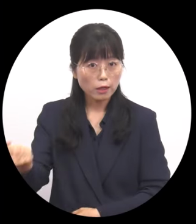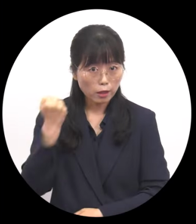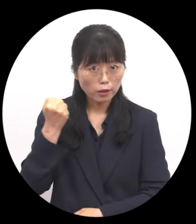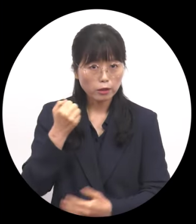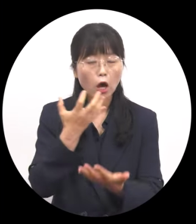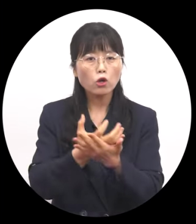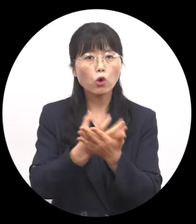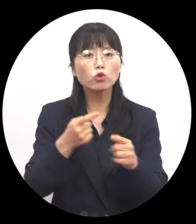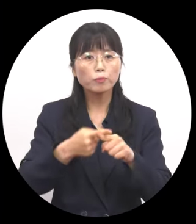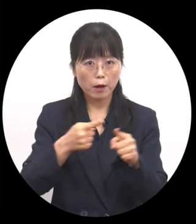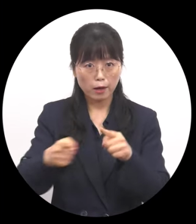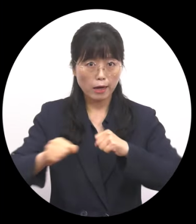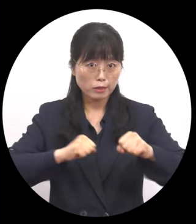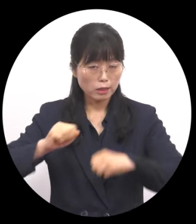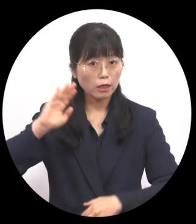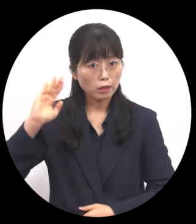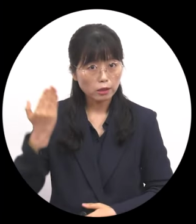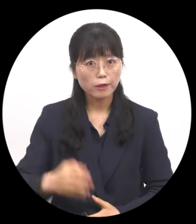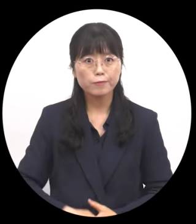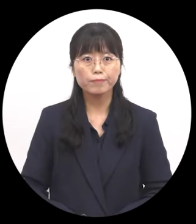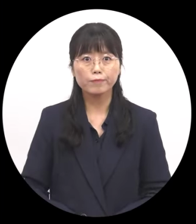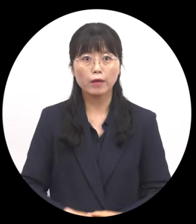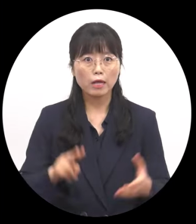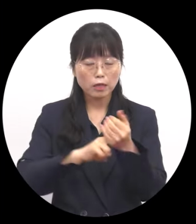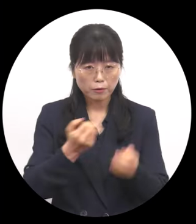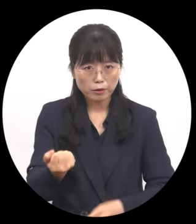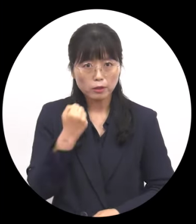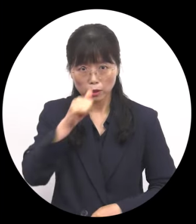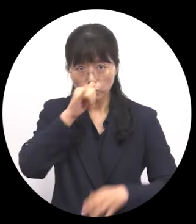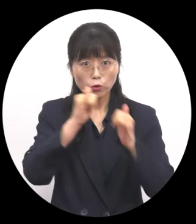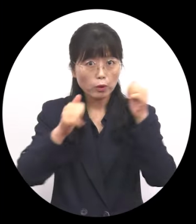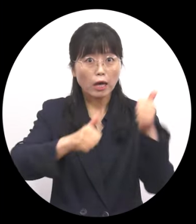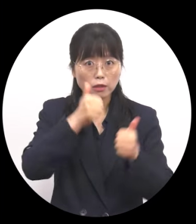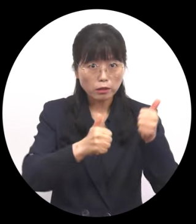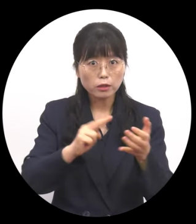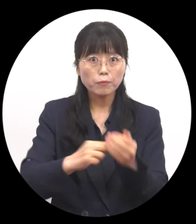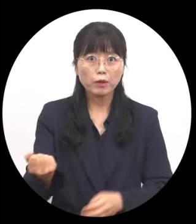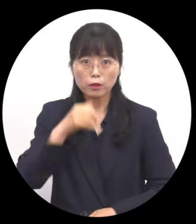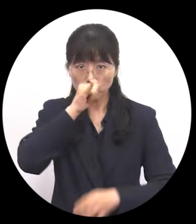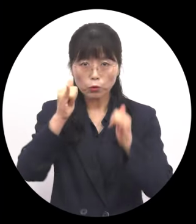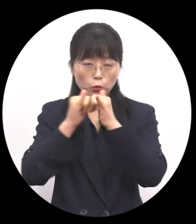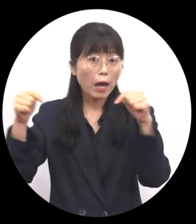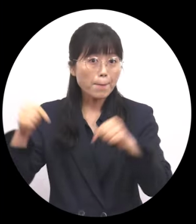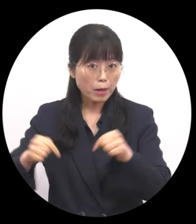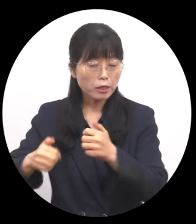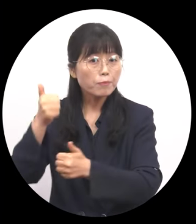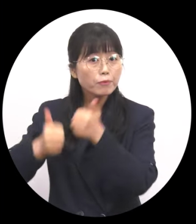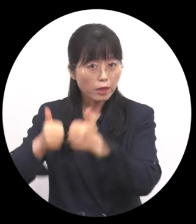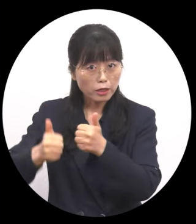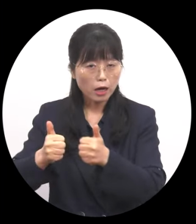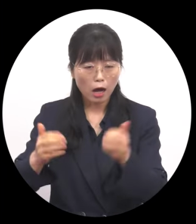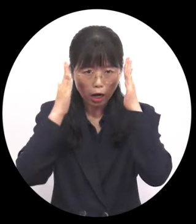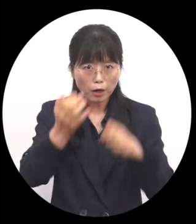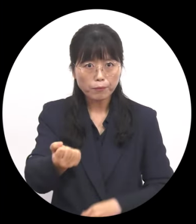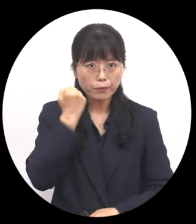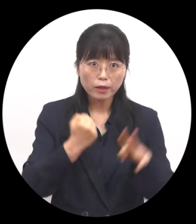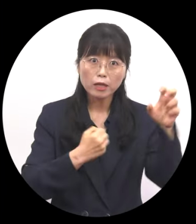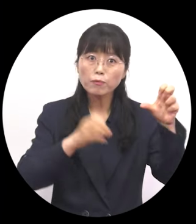서류 평가를 진행을 하고요. 잠재능력 우수자 전형과 잠재능력 우수자 면접 전형은 학업